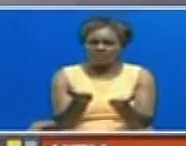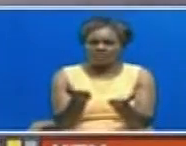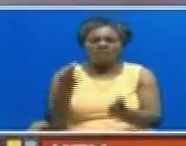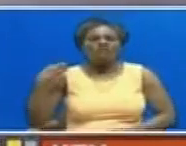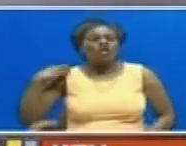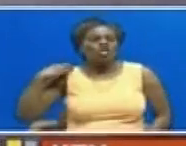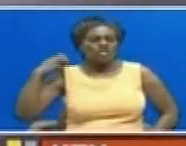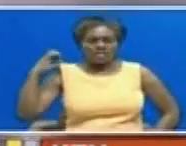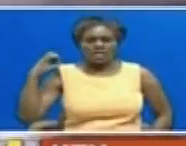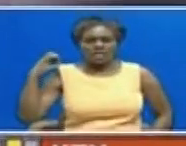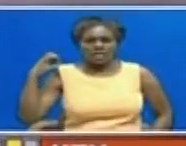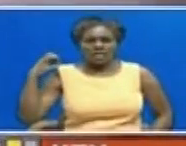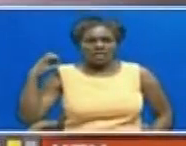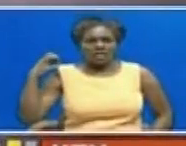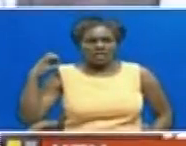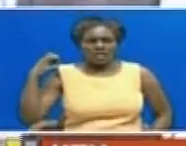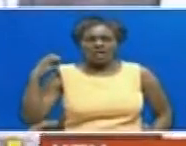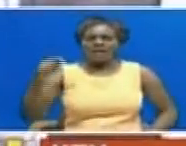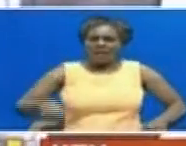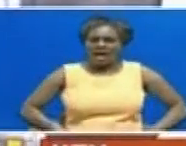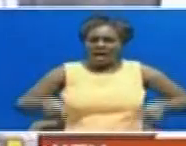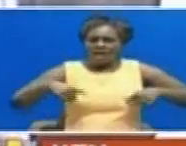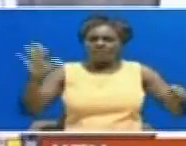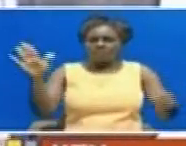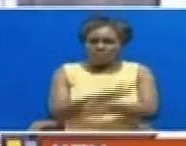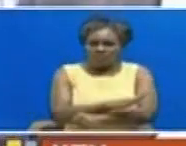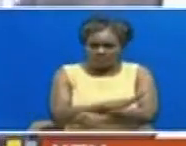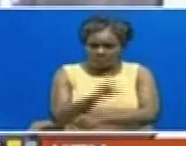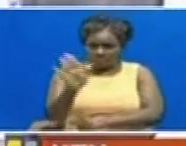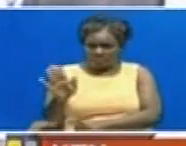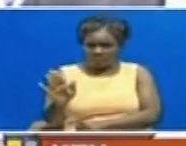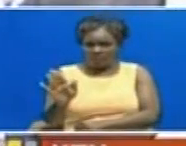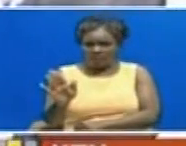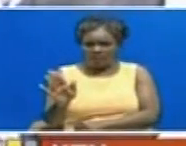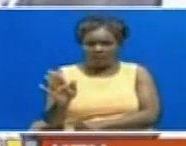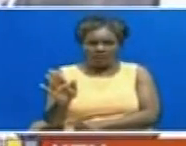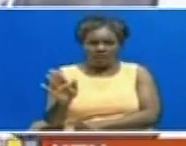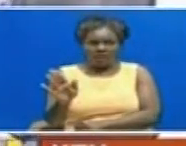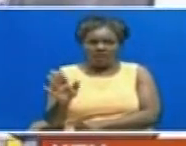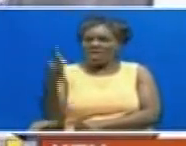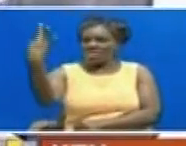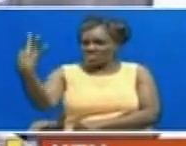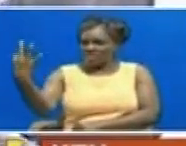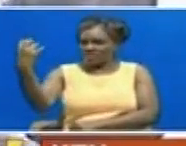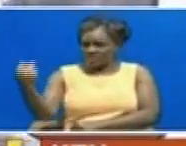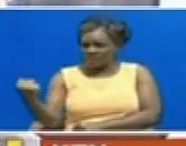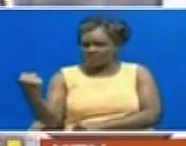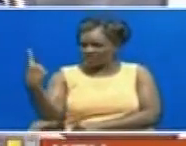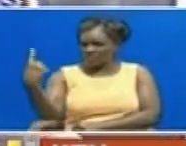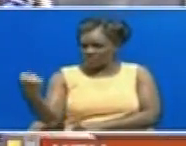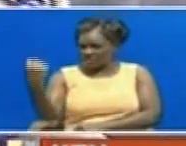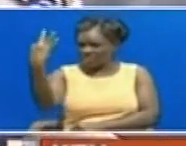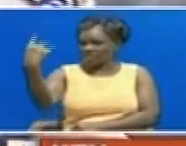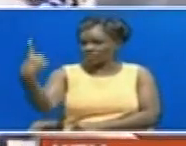ametoa hilo maisha yake yote, tukitoa ile maisha kidogo ya ujana 31 years